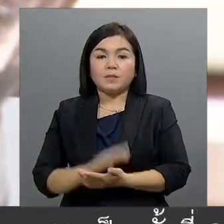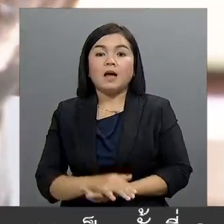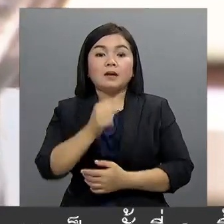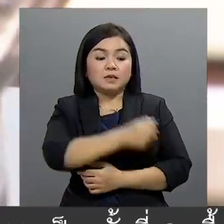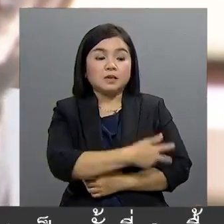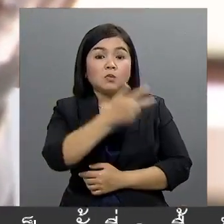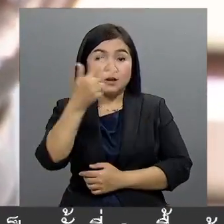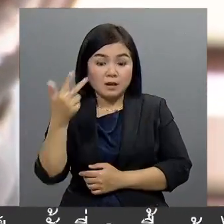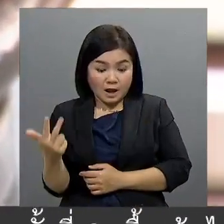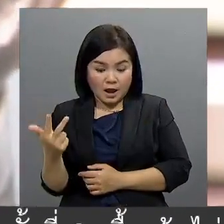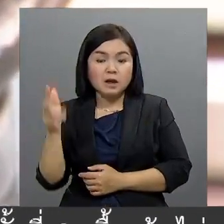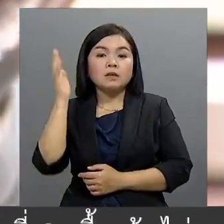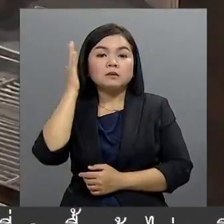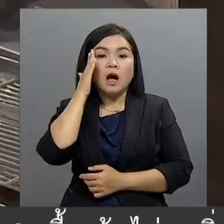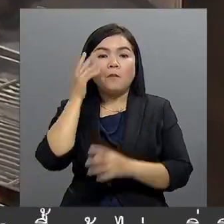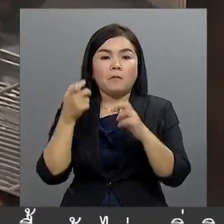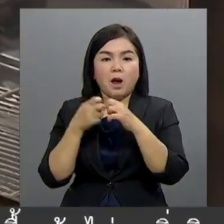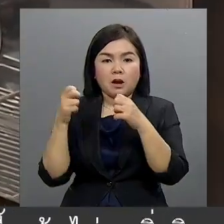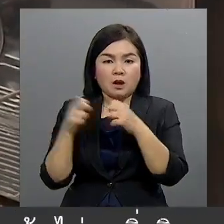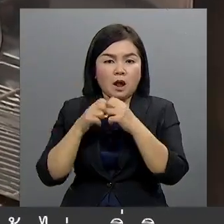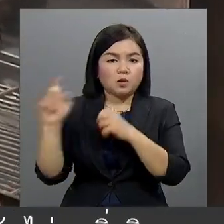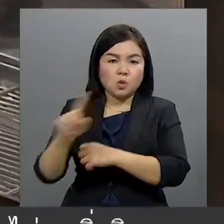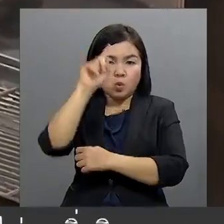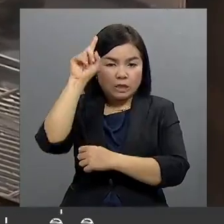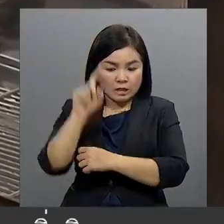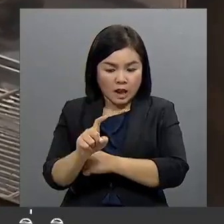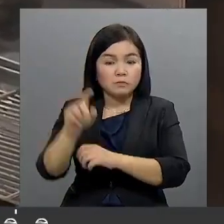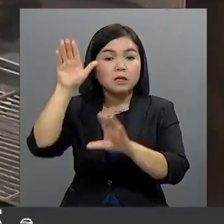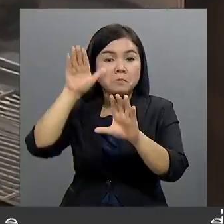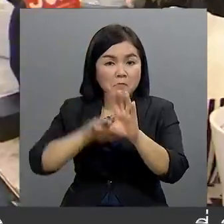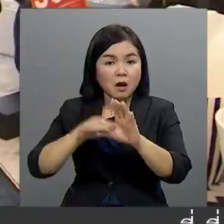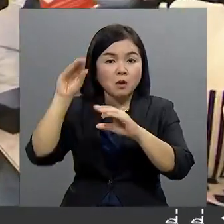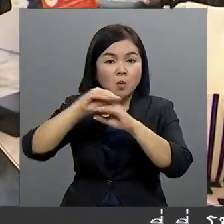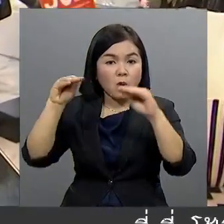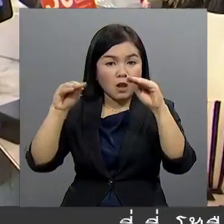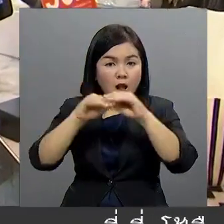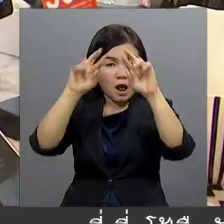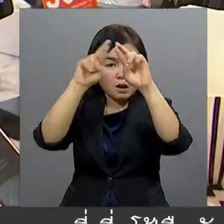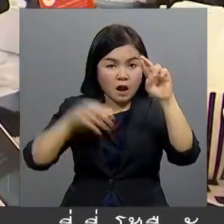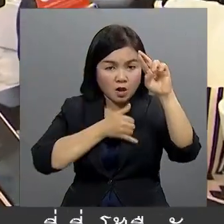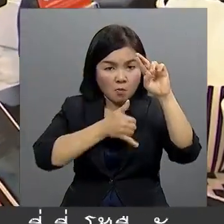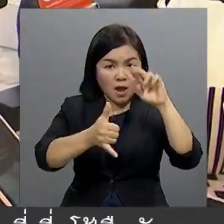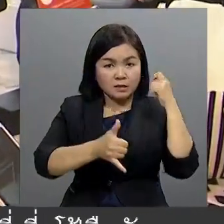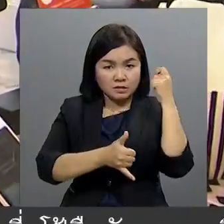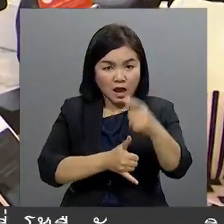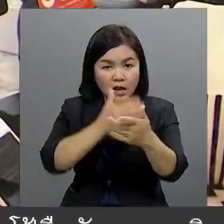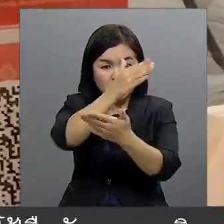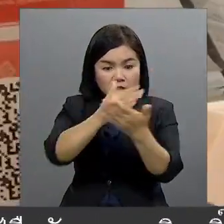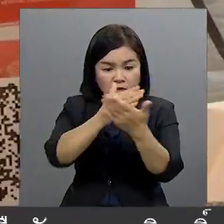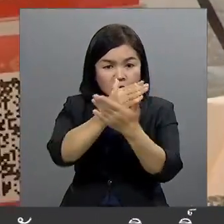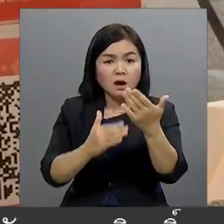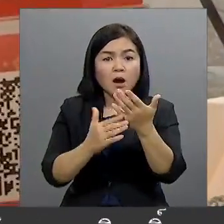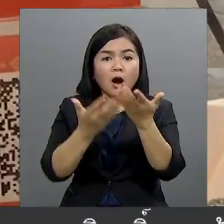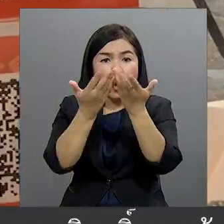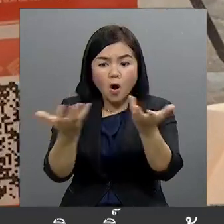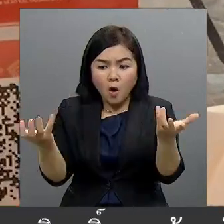ได้รบข้อร้องเรียน จากข้อสงเกตของคนที่เข้าไปใช้ b.ราษครา แ่งหนึ่งว่าราคาสินค้ามัไม่เถ่ากันระหว่